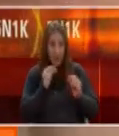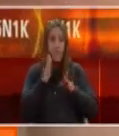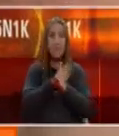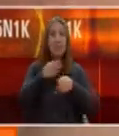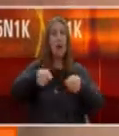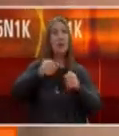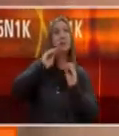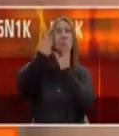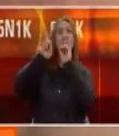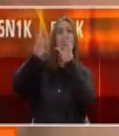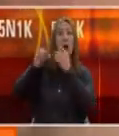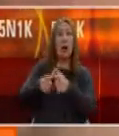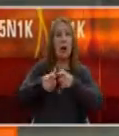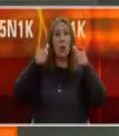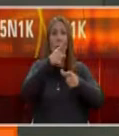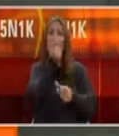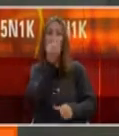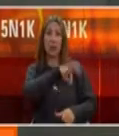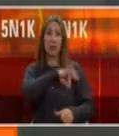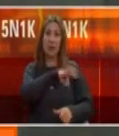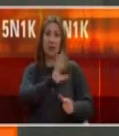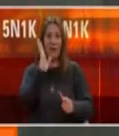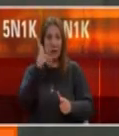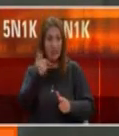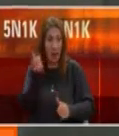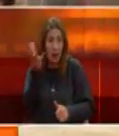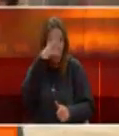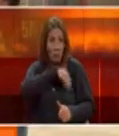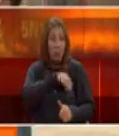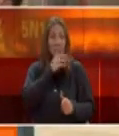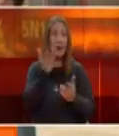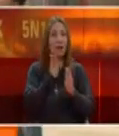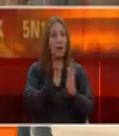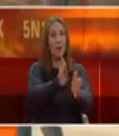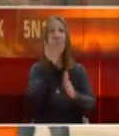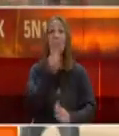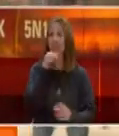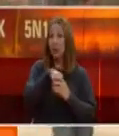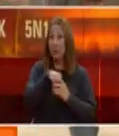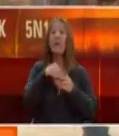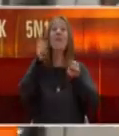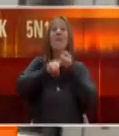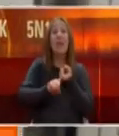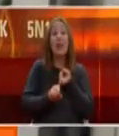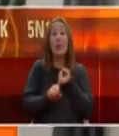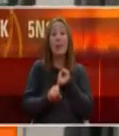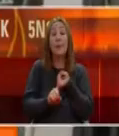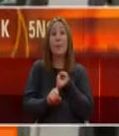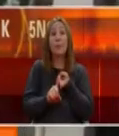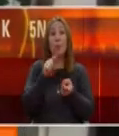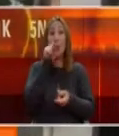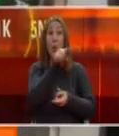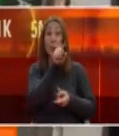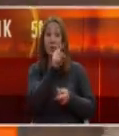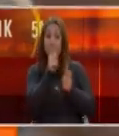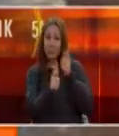arttırdık. Amacımız işte onların para kazanmaları, daha fazla kazanarak yerinde devamlıklarını sağlamak. Ve artık onların